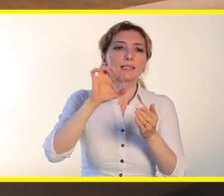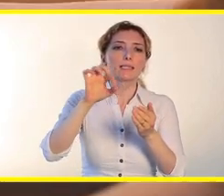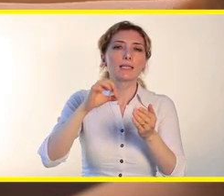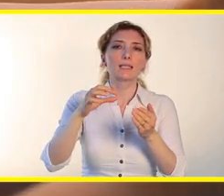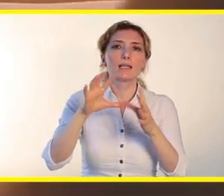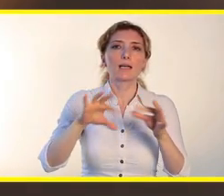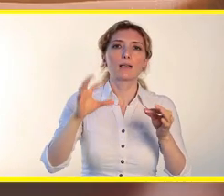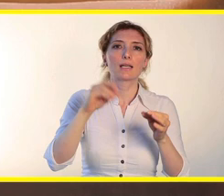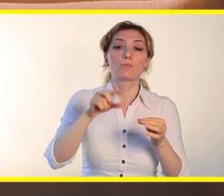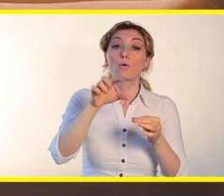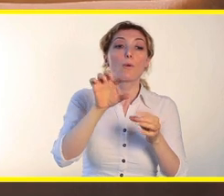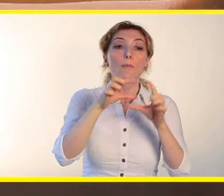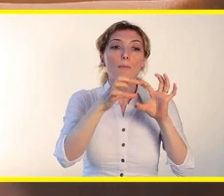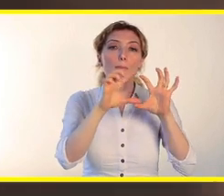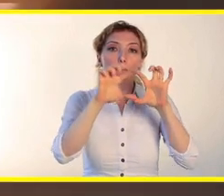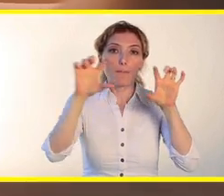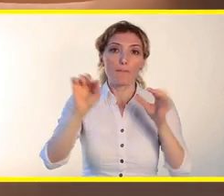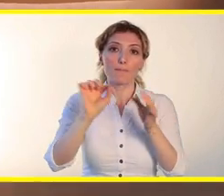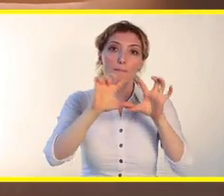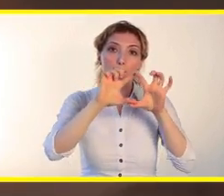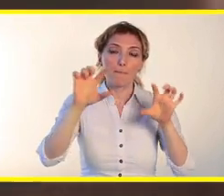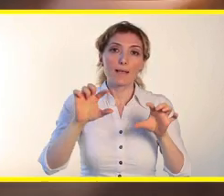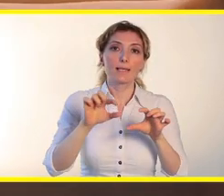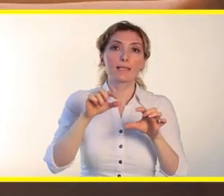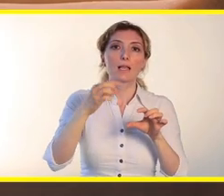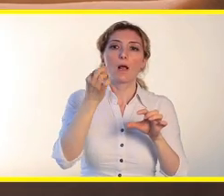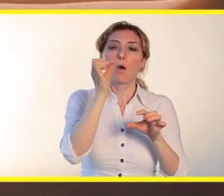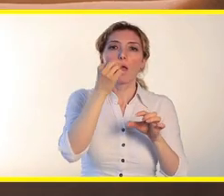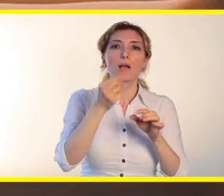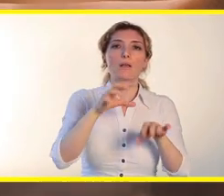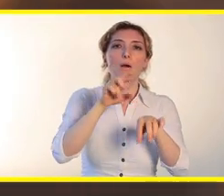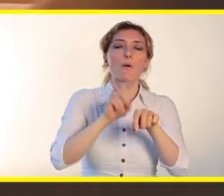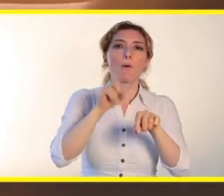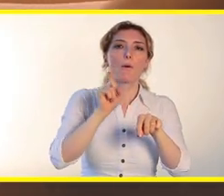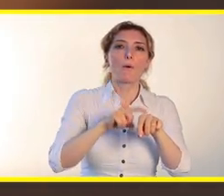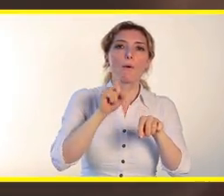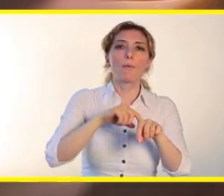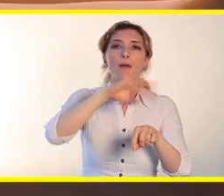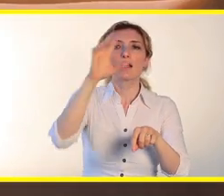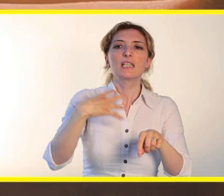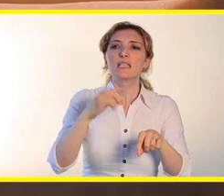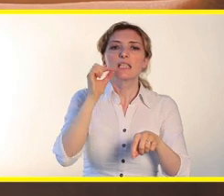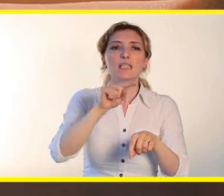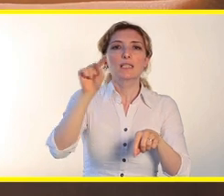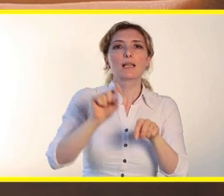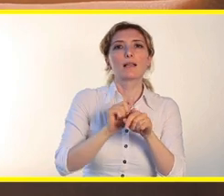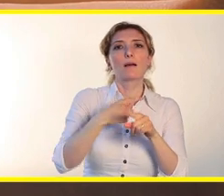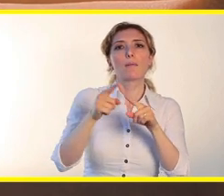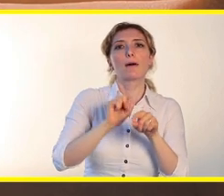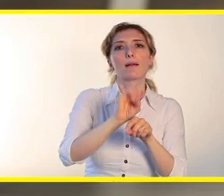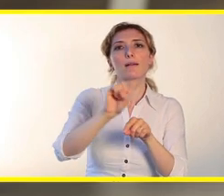gelecektir. Seçilen metinleri ekranda beliren menü sayesinde kolayca kopyalayıp istediğiniz kişilerle